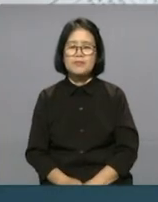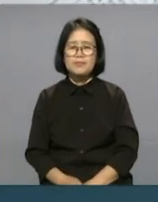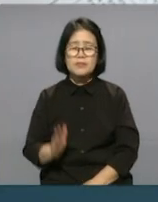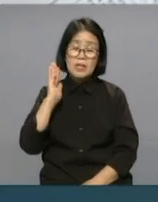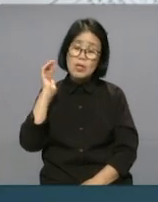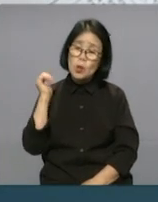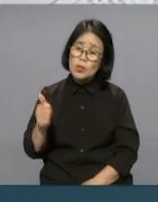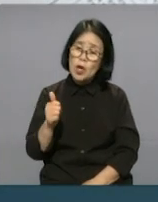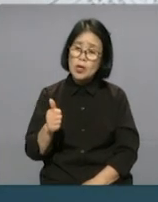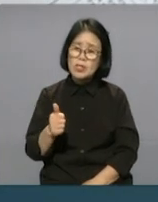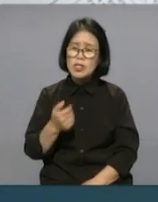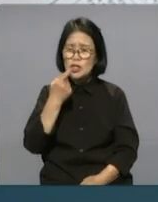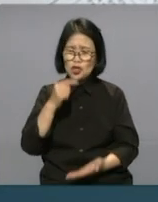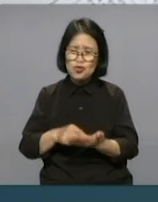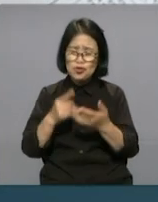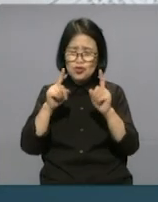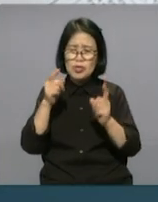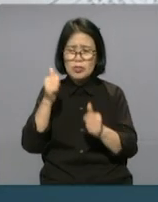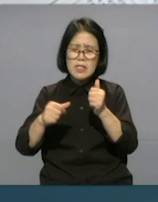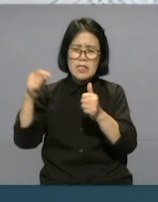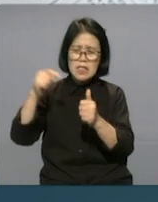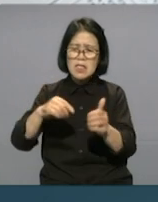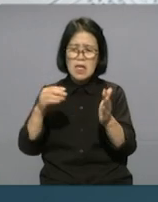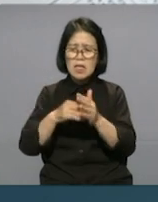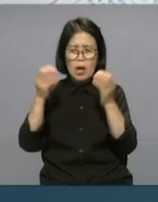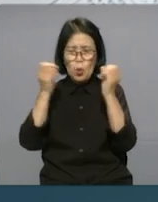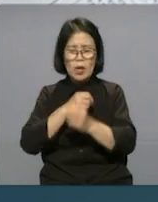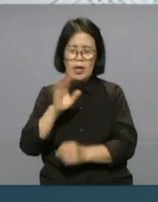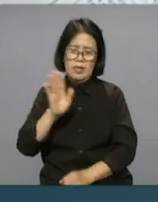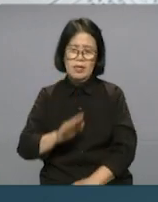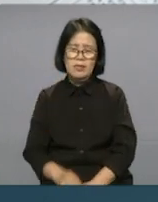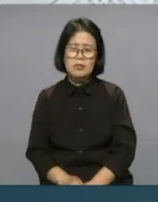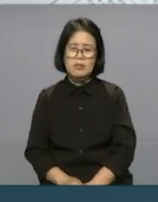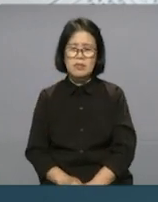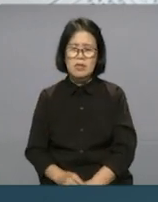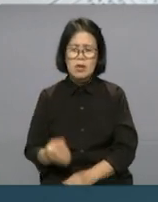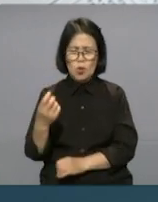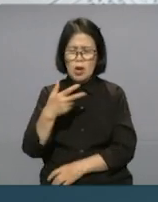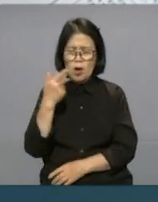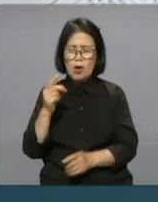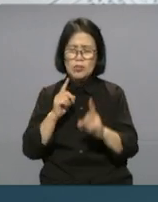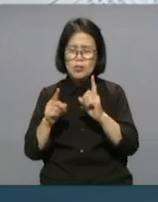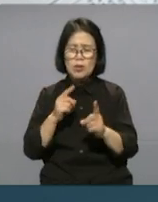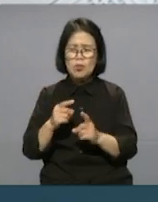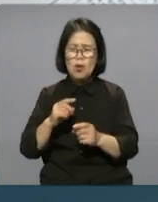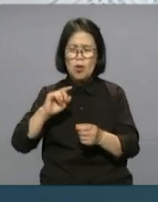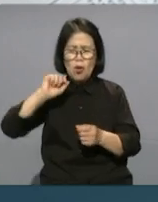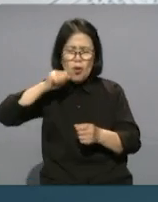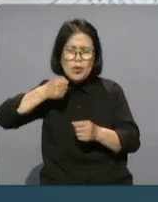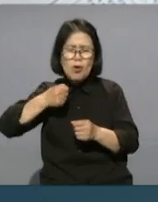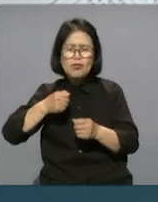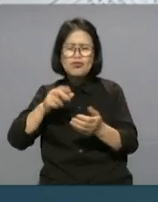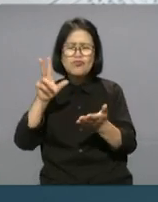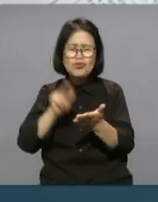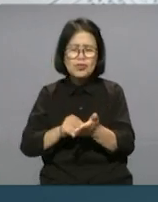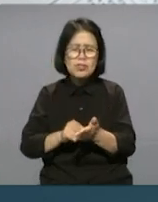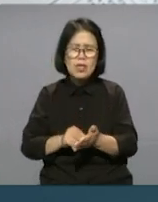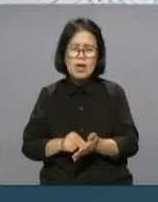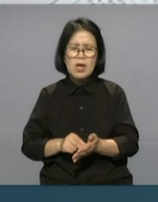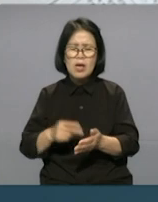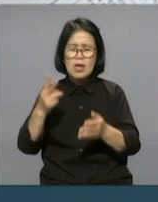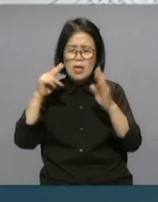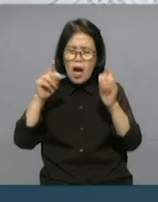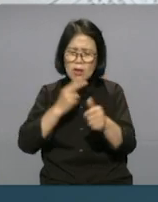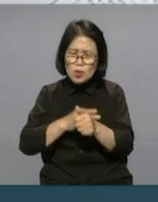대통령이 이른바 쉬운 수능을 지시했다. 오해 안 합니다. 이 원어민도 난감한 외국어 영역, 대학 교수도 황당한 수리 영역 문제